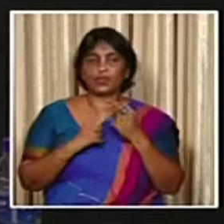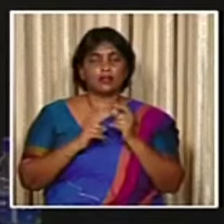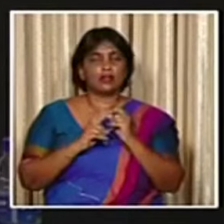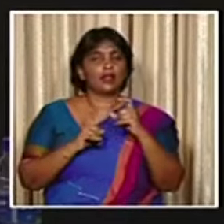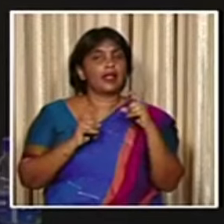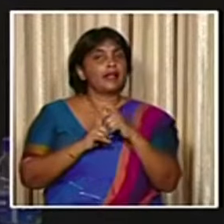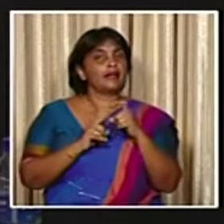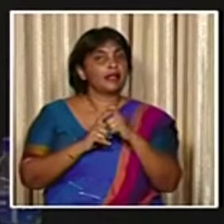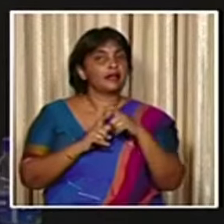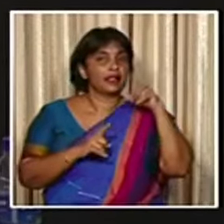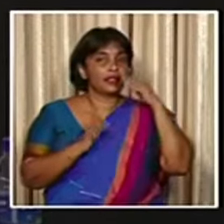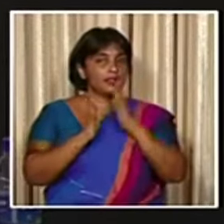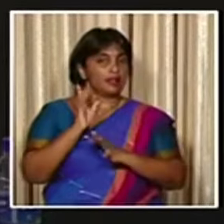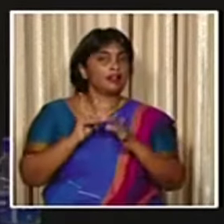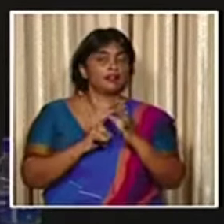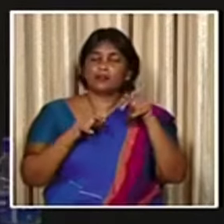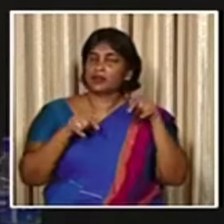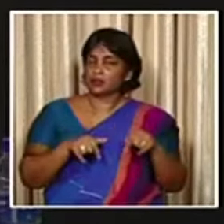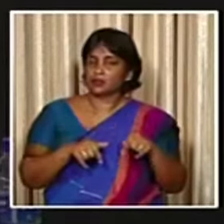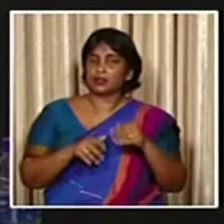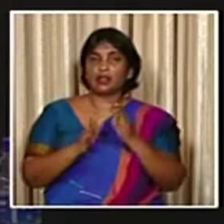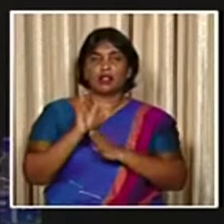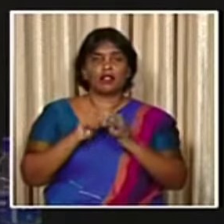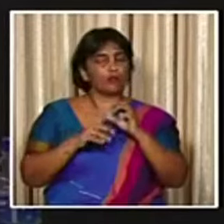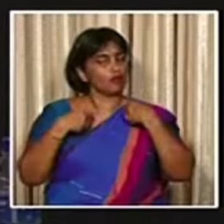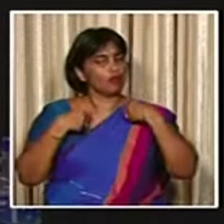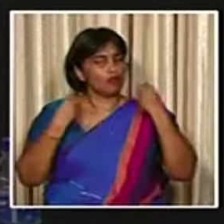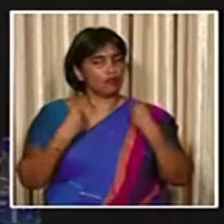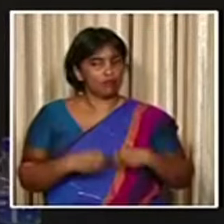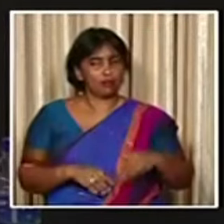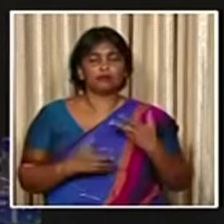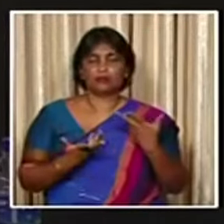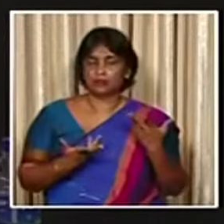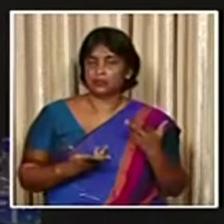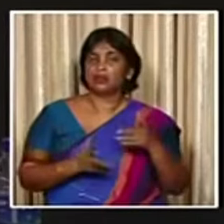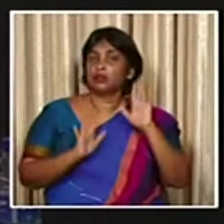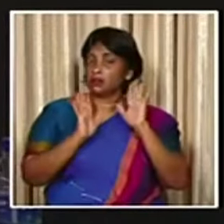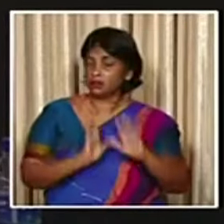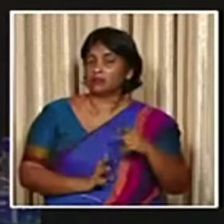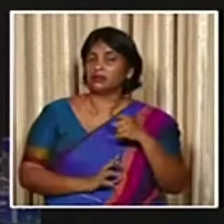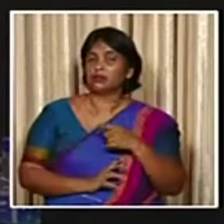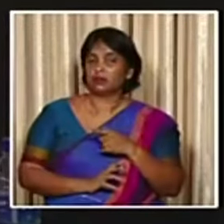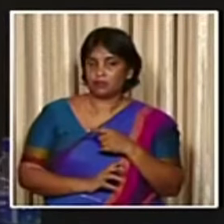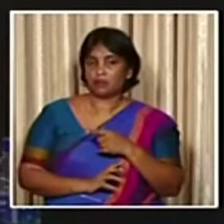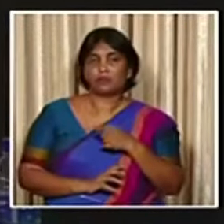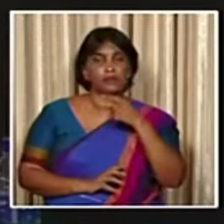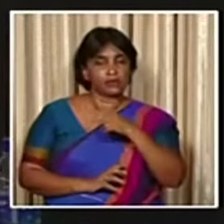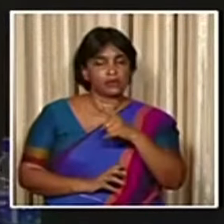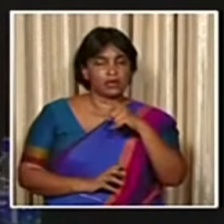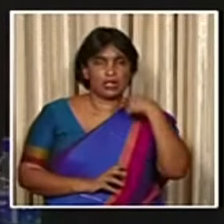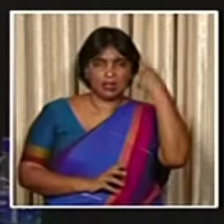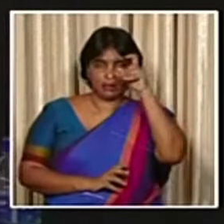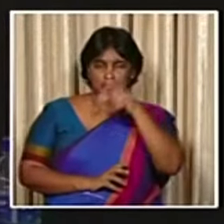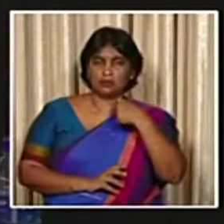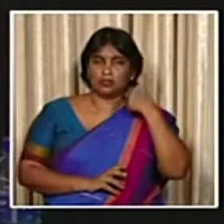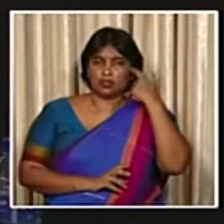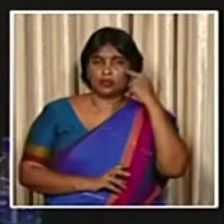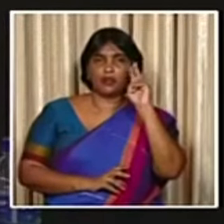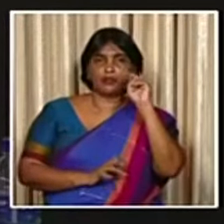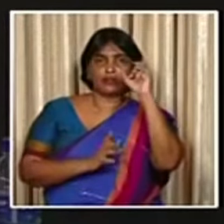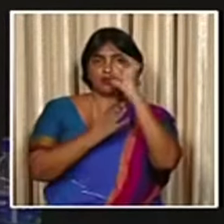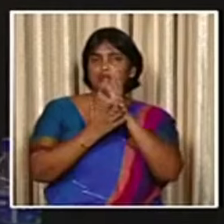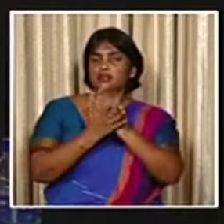සභාවිට බුඩායනා ගමගේ මන්ත්‍රීතුමියට අද මන්ත්‍රී ධූරය අවෝසි වුණා, නැති වුණා. හැබැයි එතුමිය අපිට මතකයි